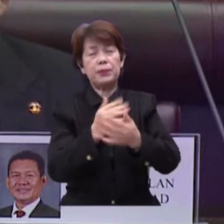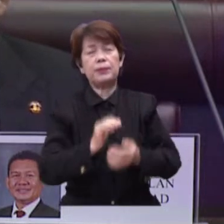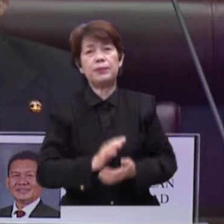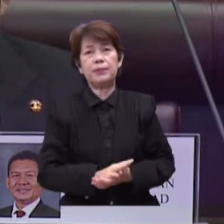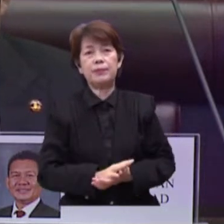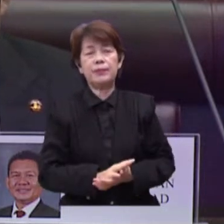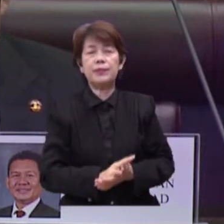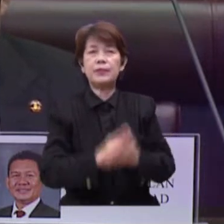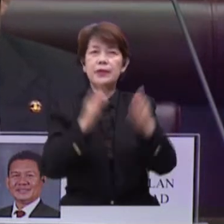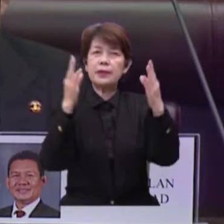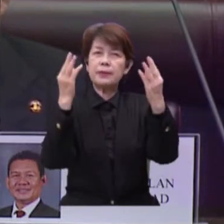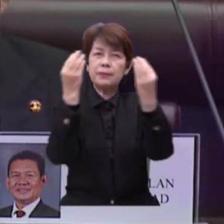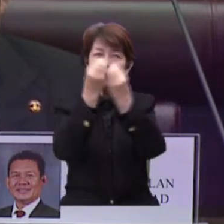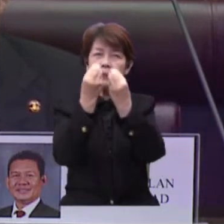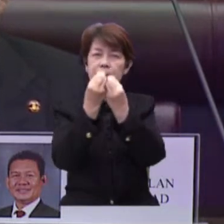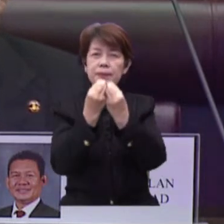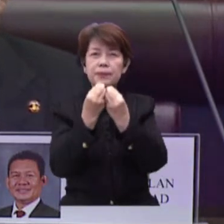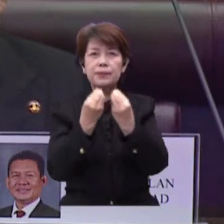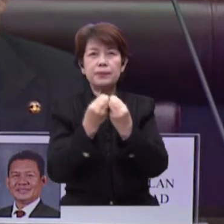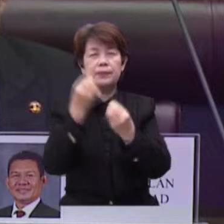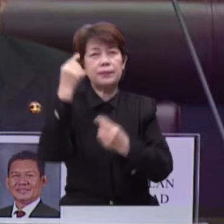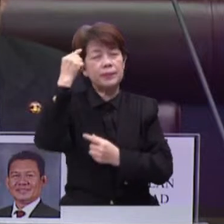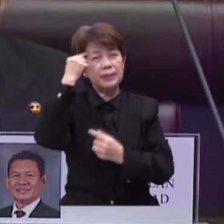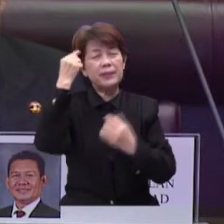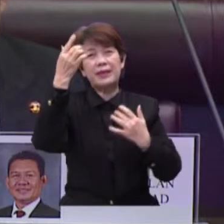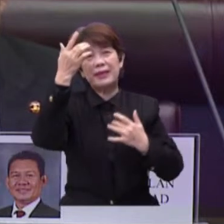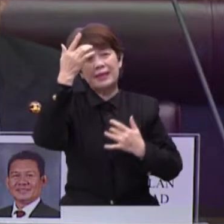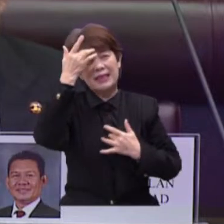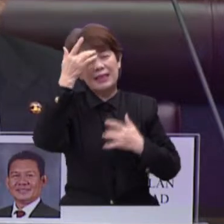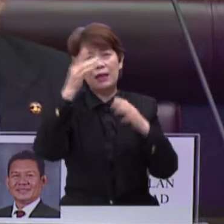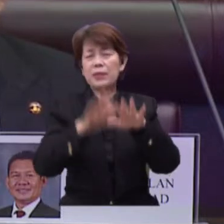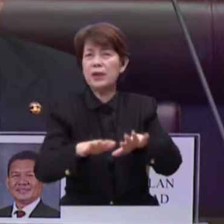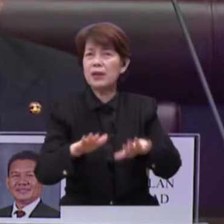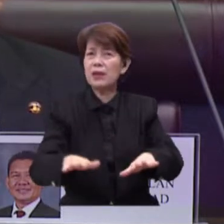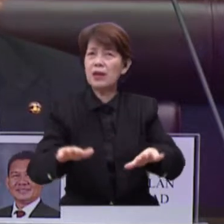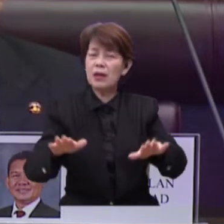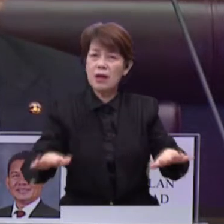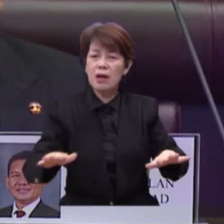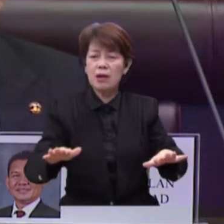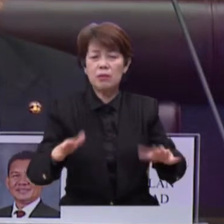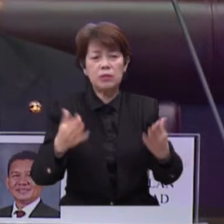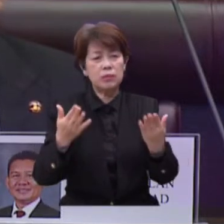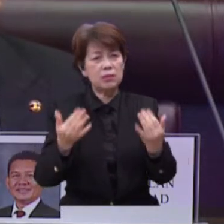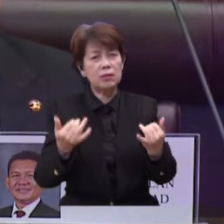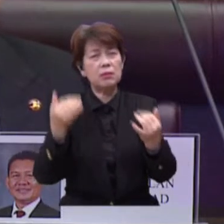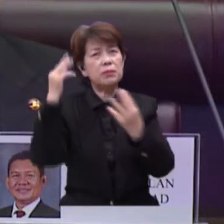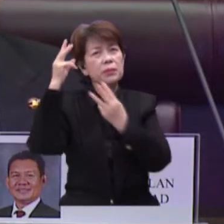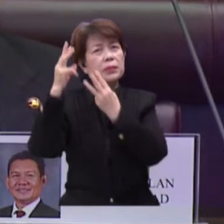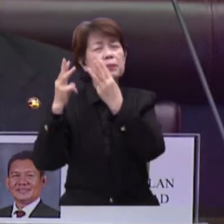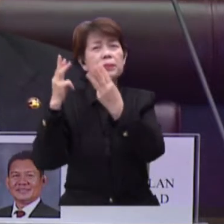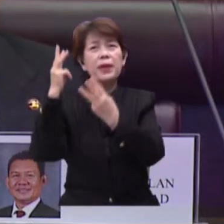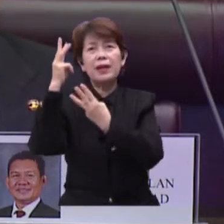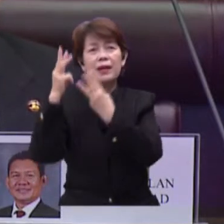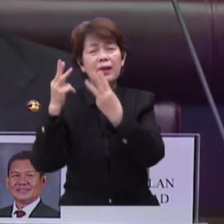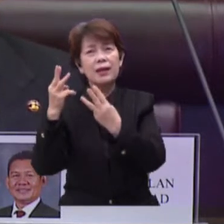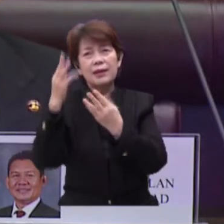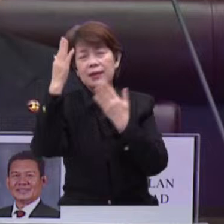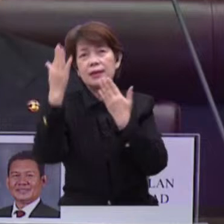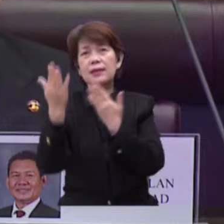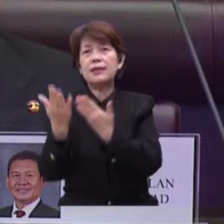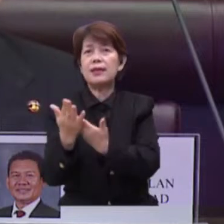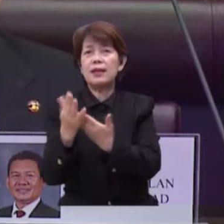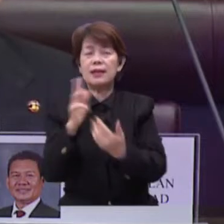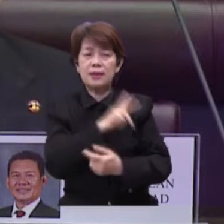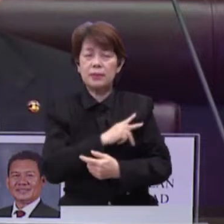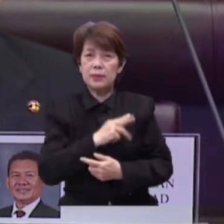statistik masalah kesehatan mental melibatkan kanak-kanak amat membimbingkan saya cadangkan supaya Kementerian